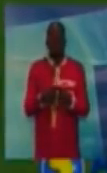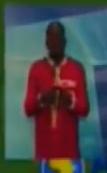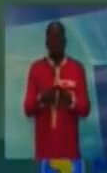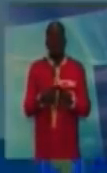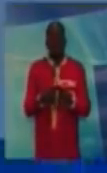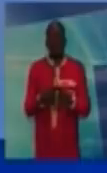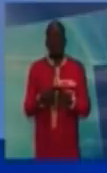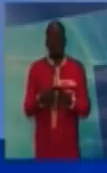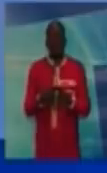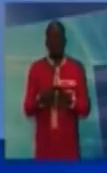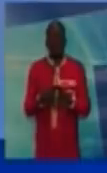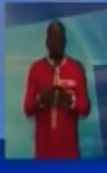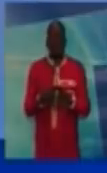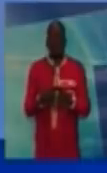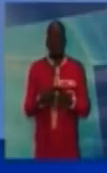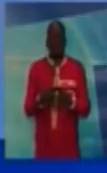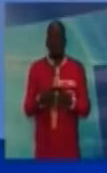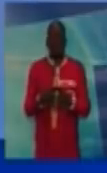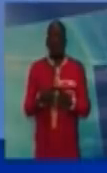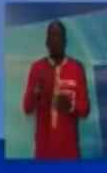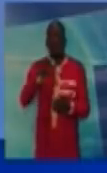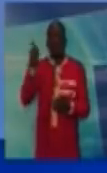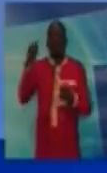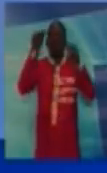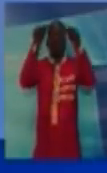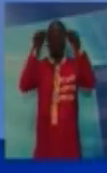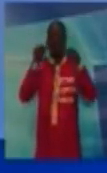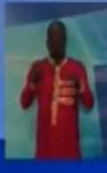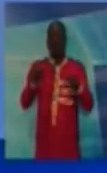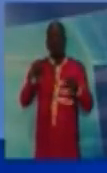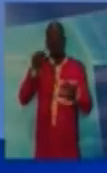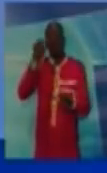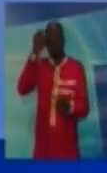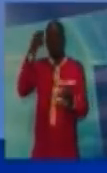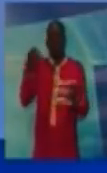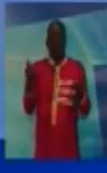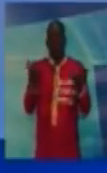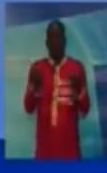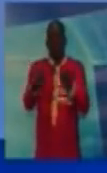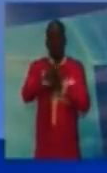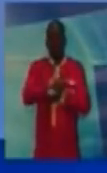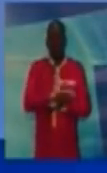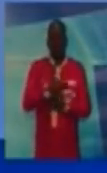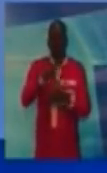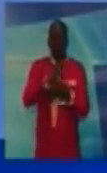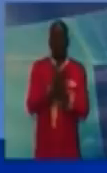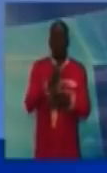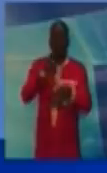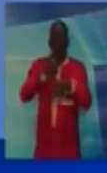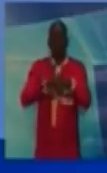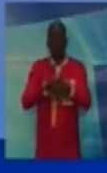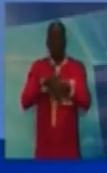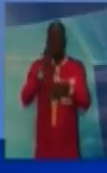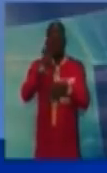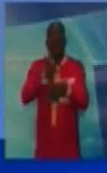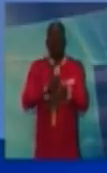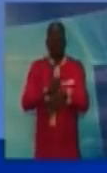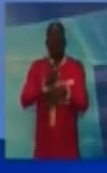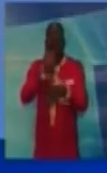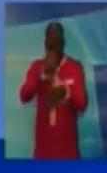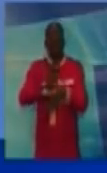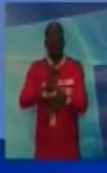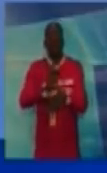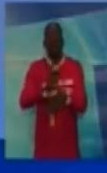efficace. Merci. Et l'autre affiche du groupe A se joue aujourd'hui entre la République démocratique du